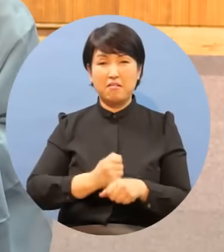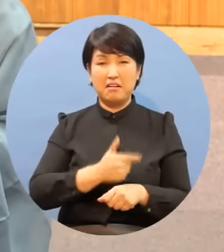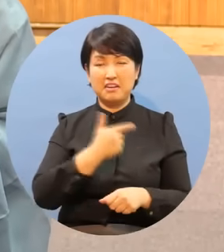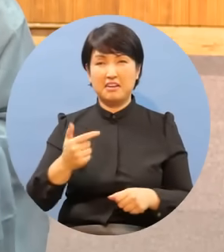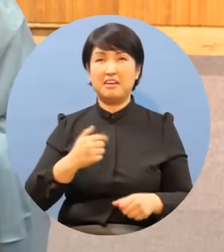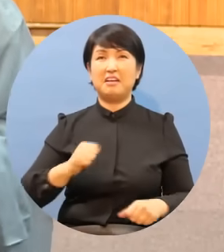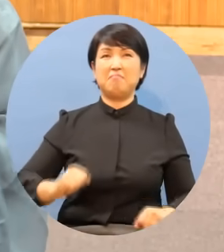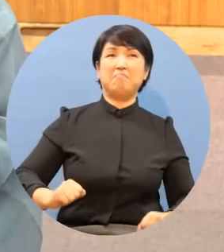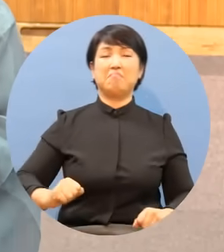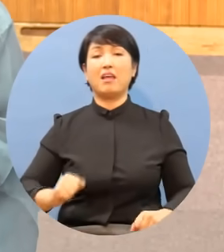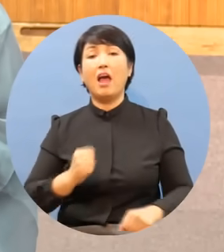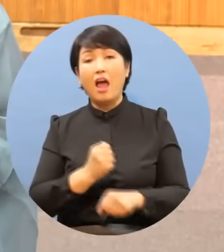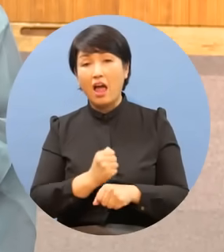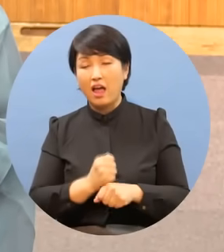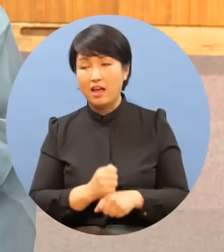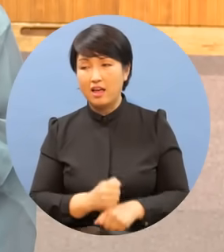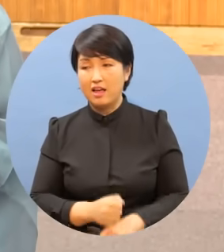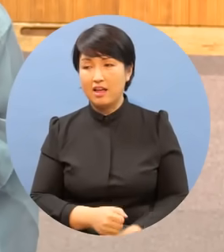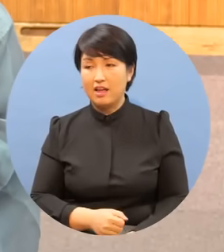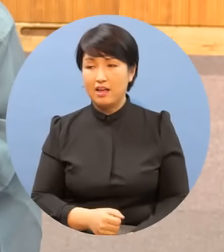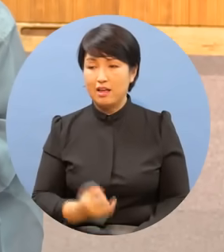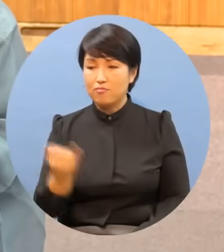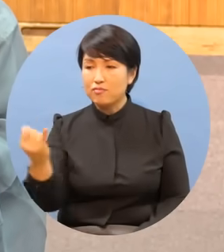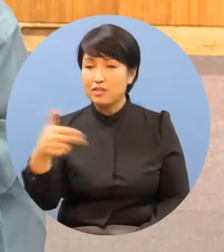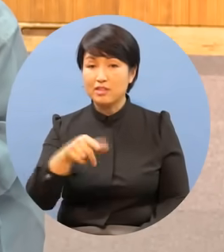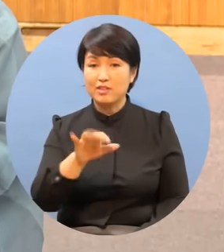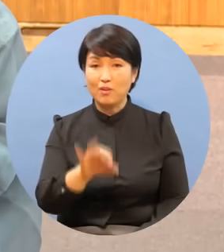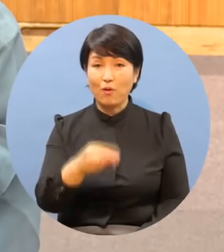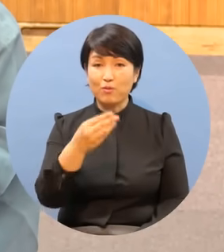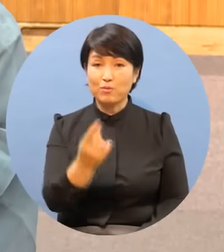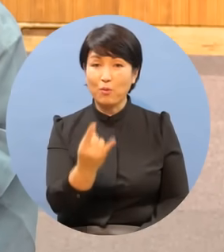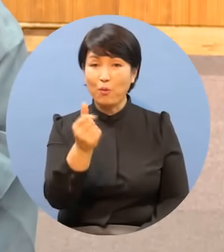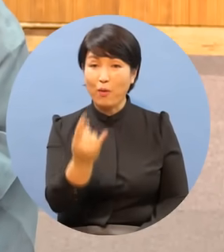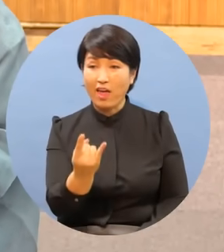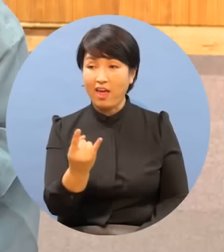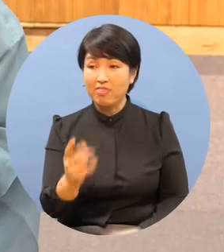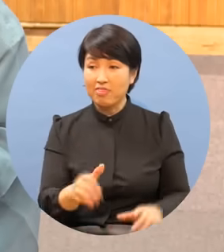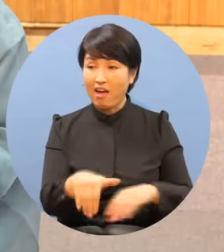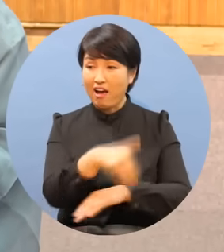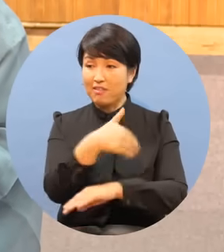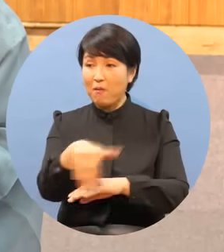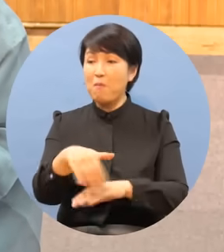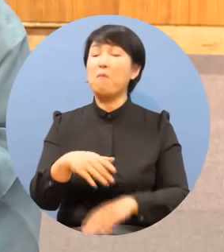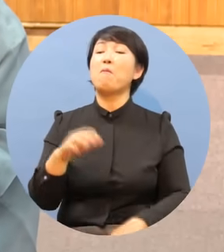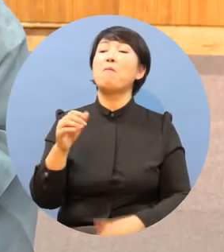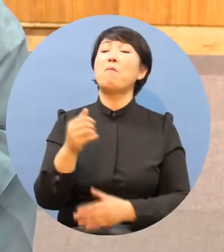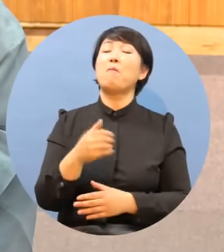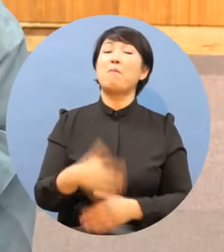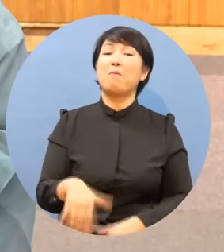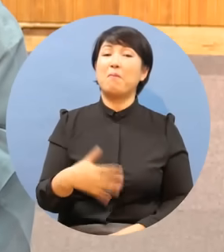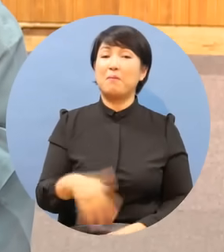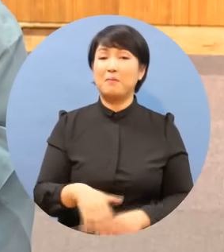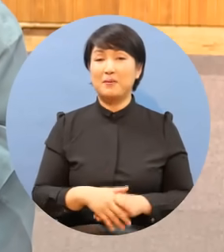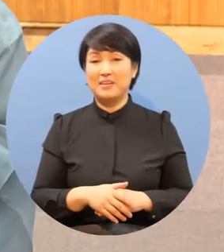치면 특히 여자분이 어디 다닌다고? 정태에 다닌다고요? 그럼 문경으로 가버려.